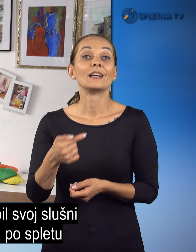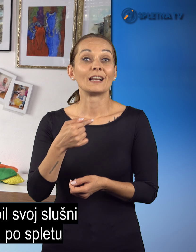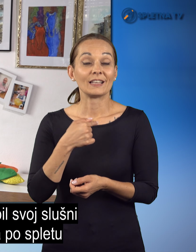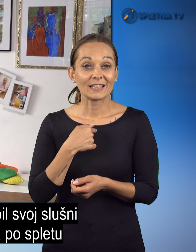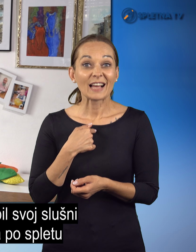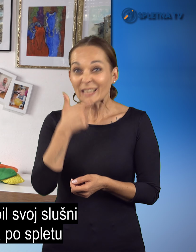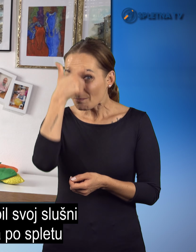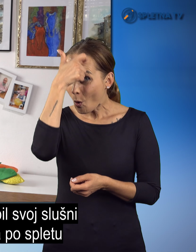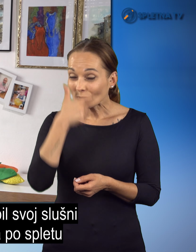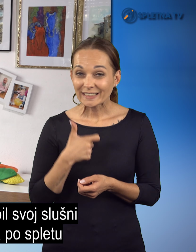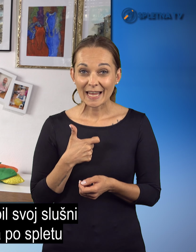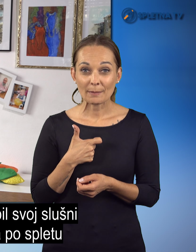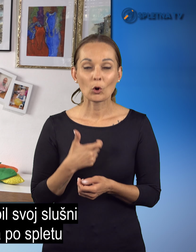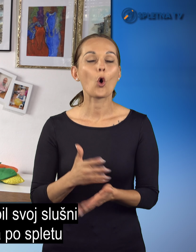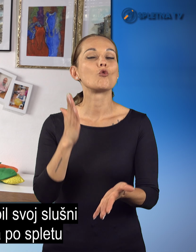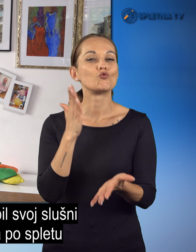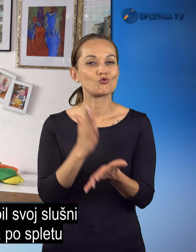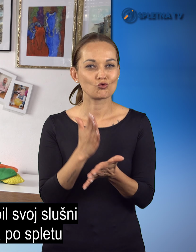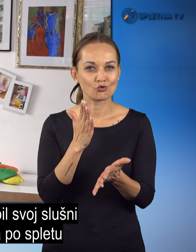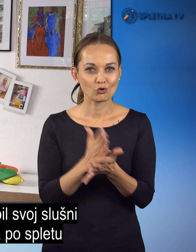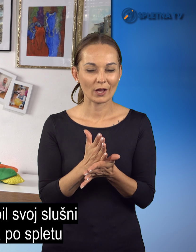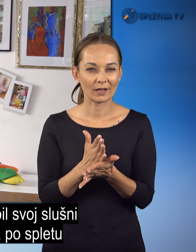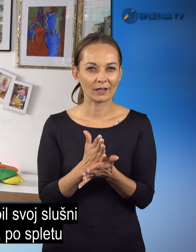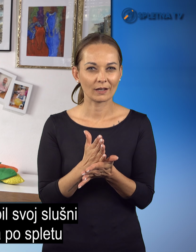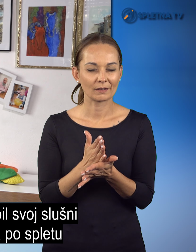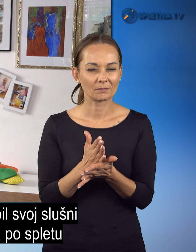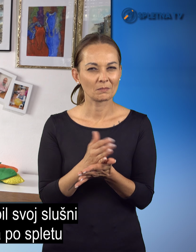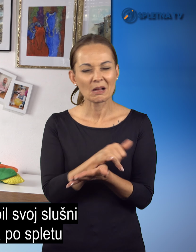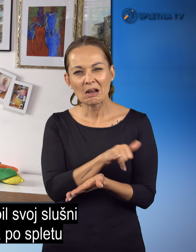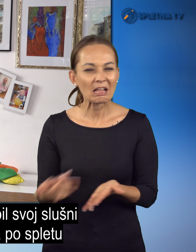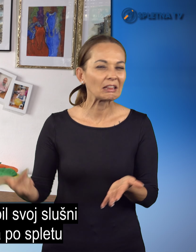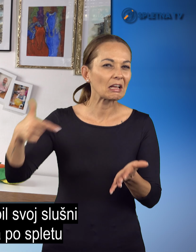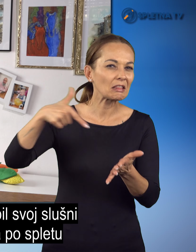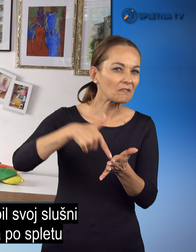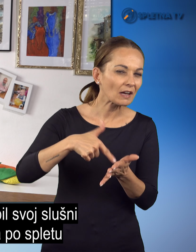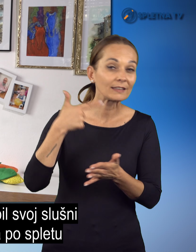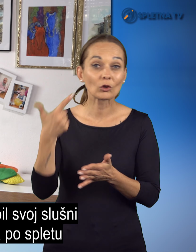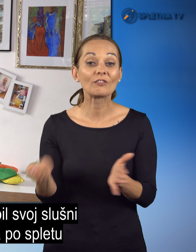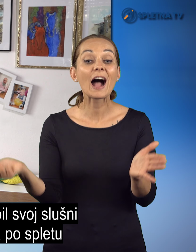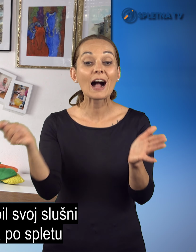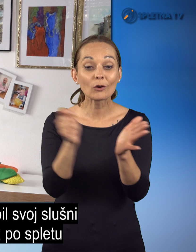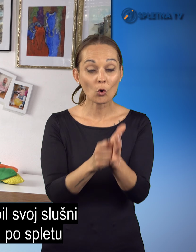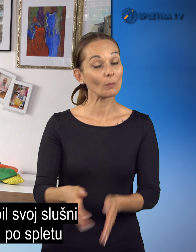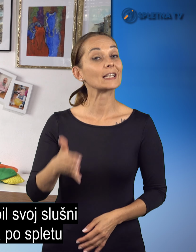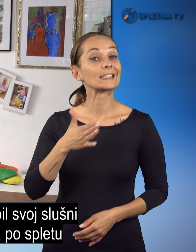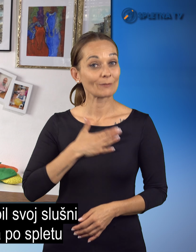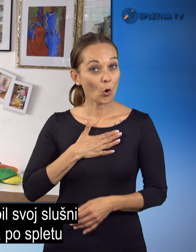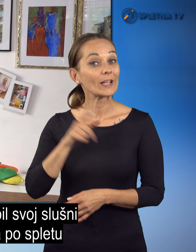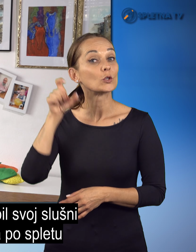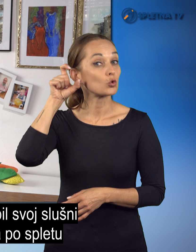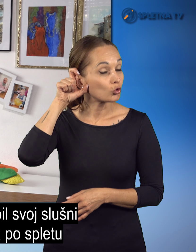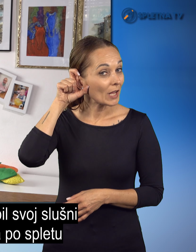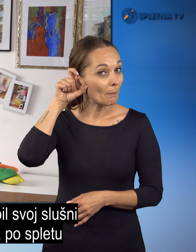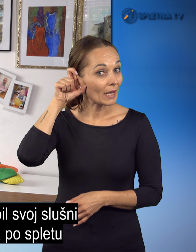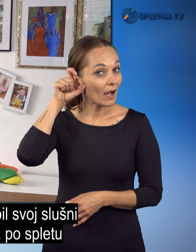Jaz sem osebno že leta 2002 kupil svoj slušen